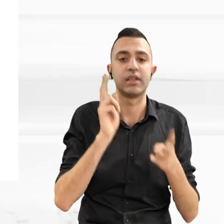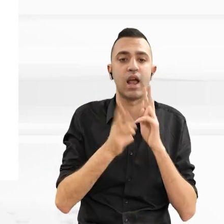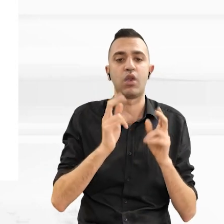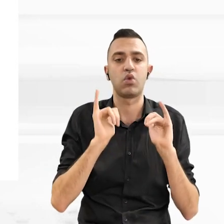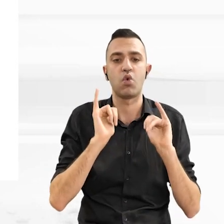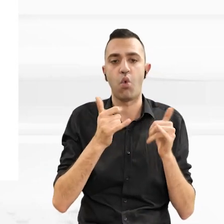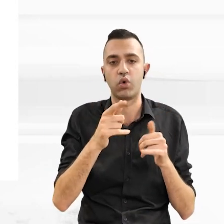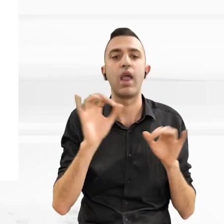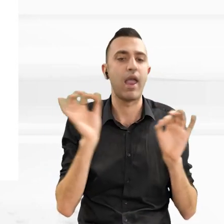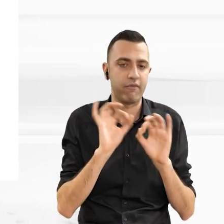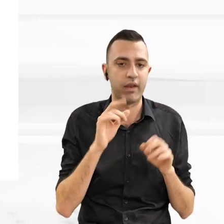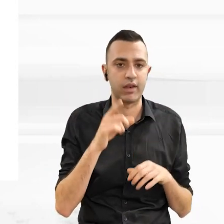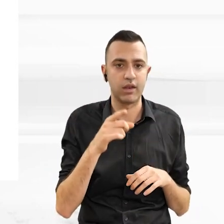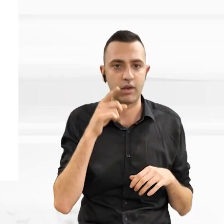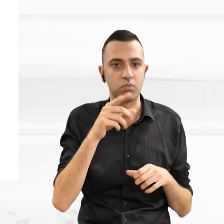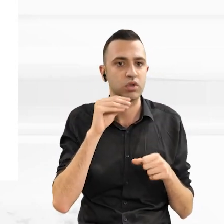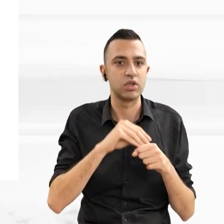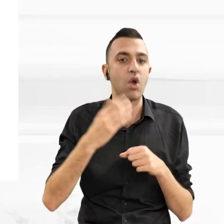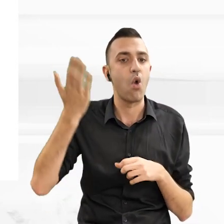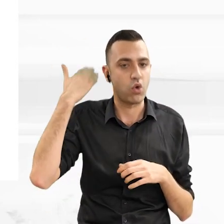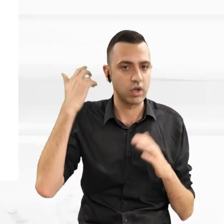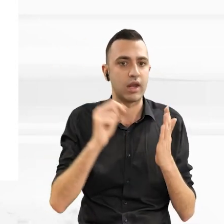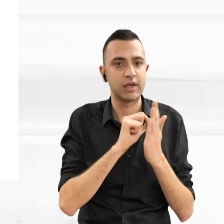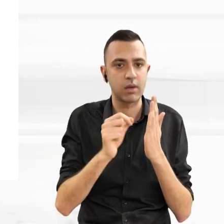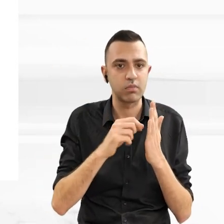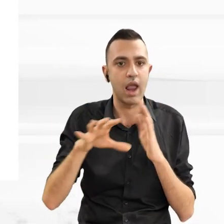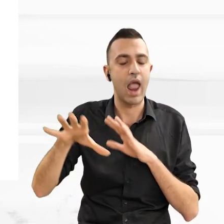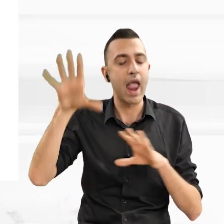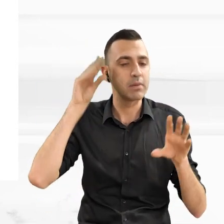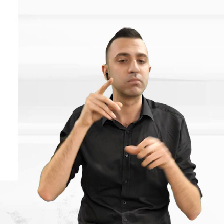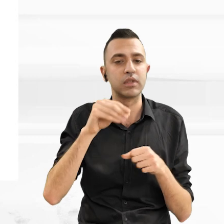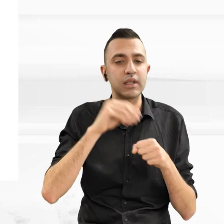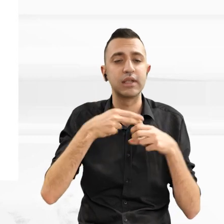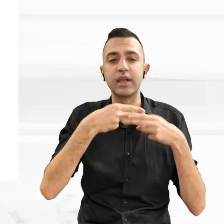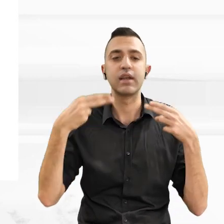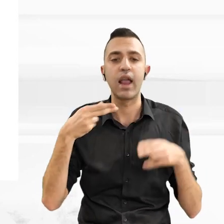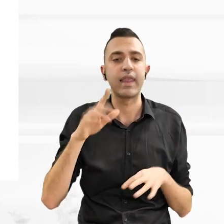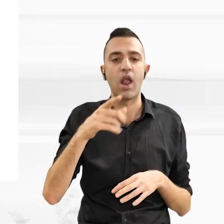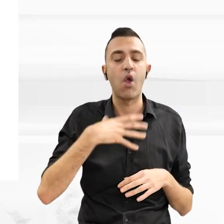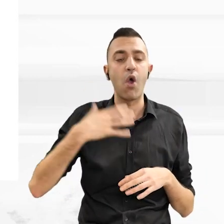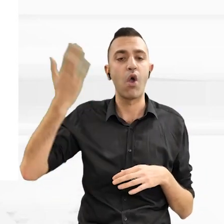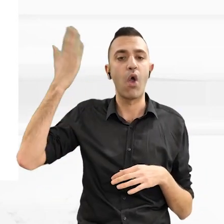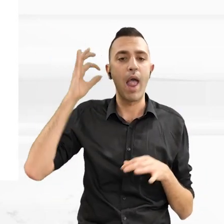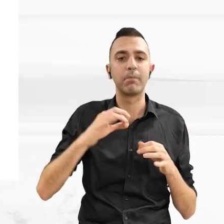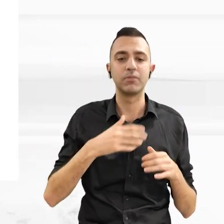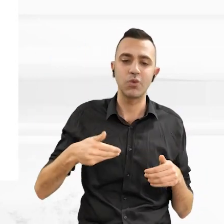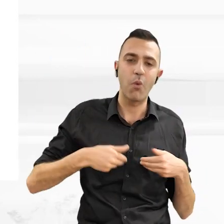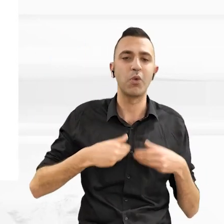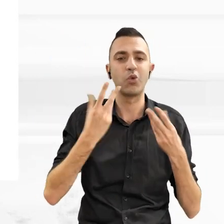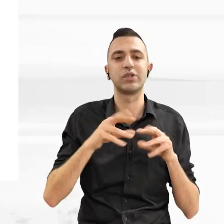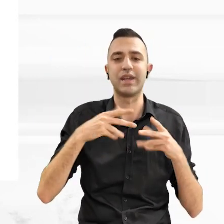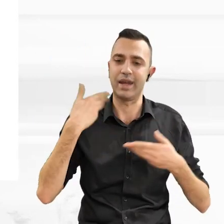türlerindendir Evet bunlar önceden yazılmış ve ezberlenmiş metinleri dayanmaktan ziyade gösteriyorum plana alır